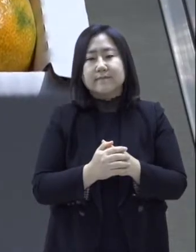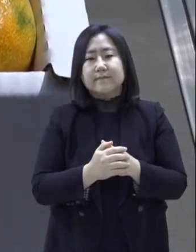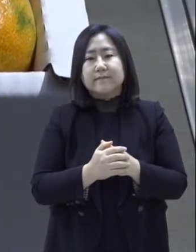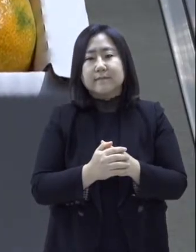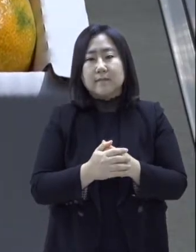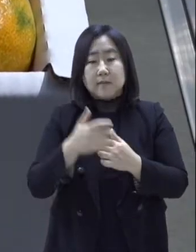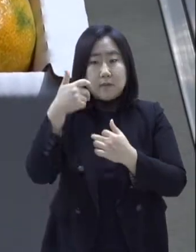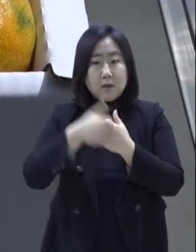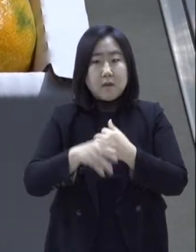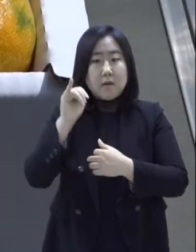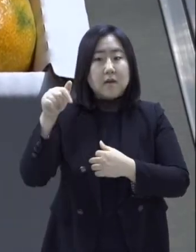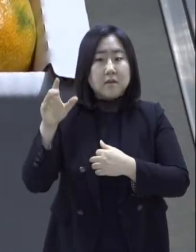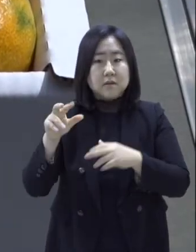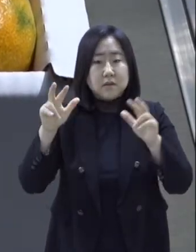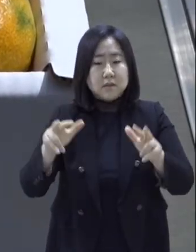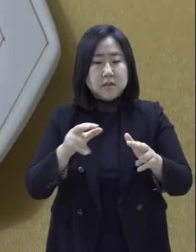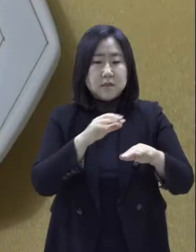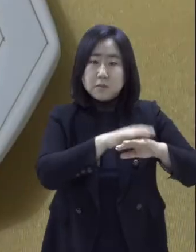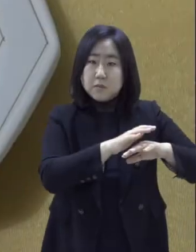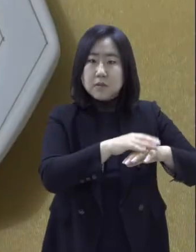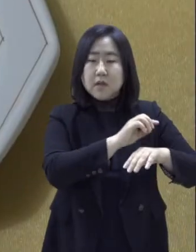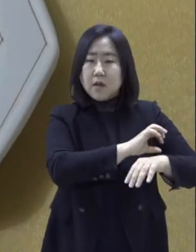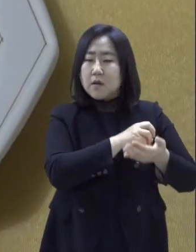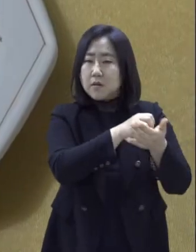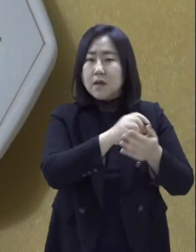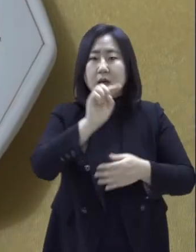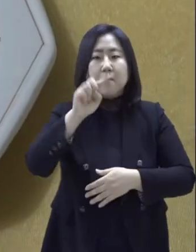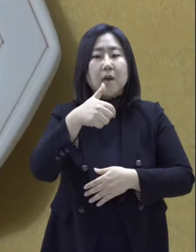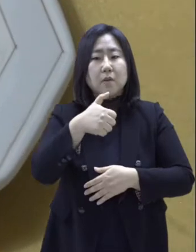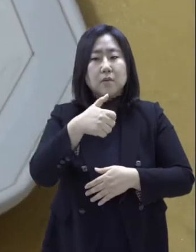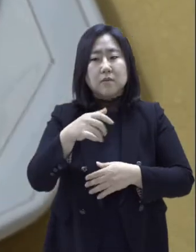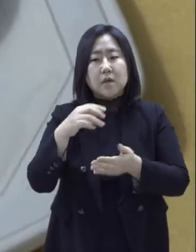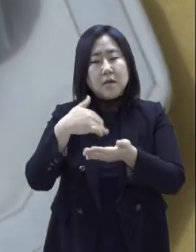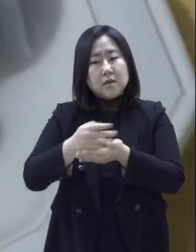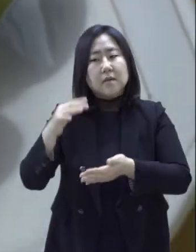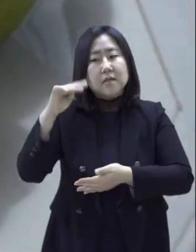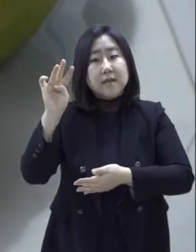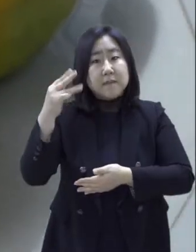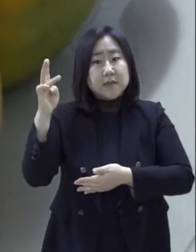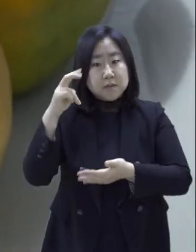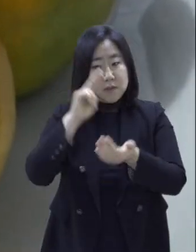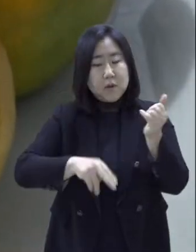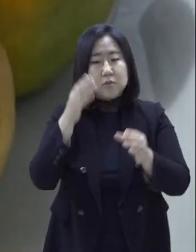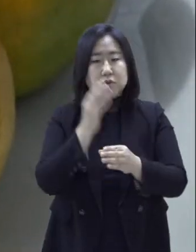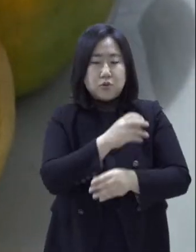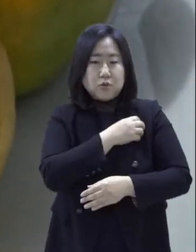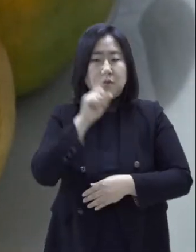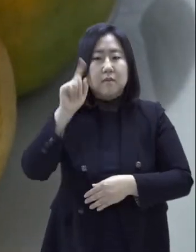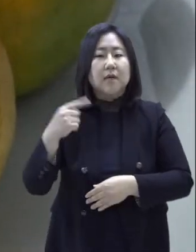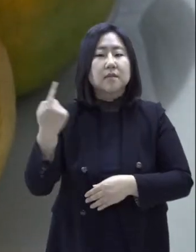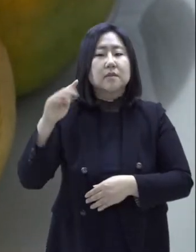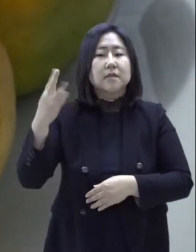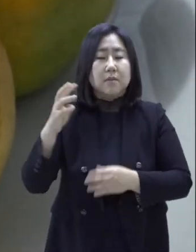서귀포인정은 현재까지 150여 농가와 업체가 입점해 330개의 품목을 판매 중이고, 회원수는 1만 1